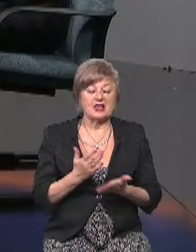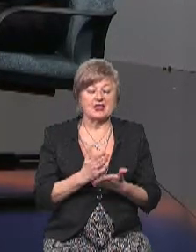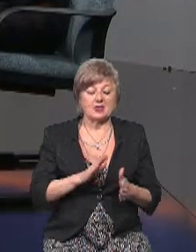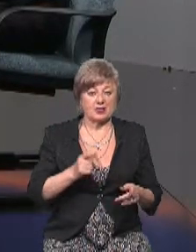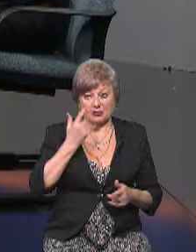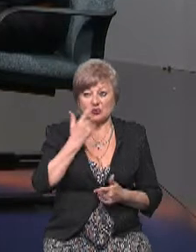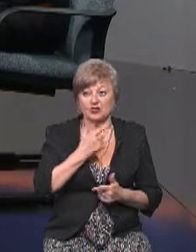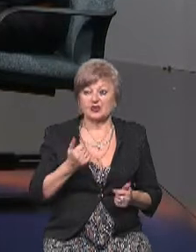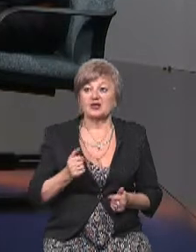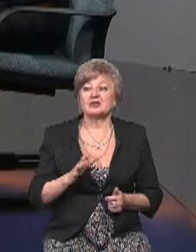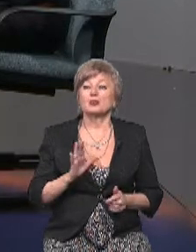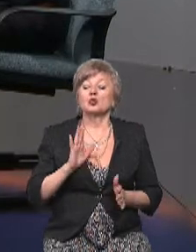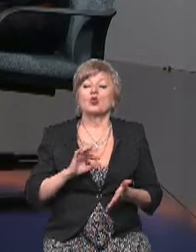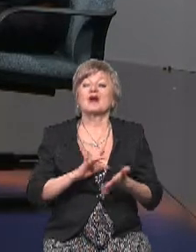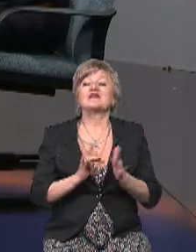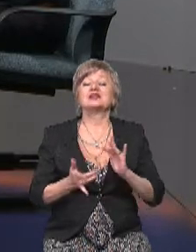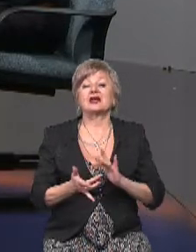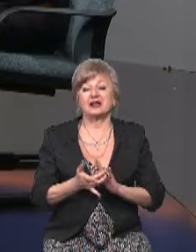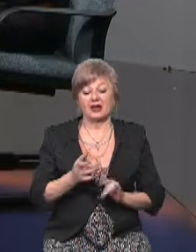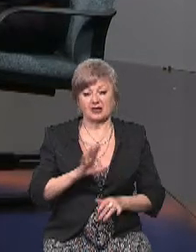Ця інформація була тільки в інтернеті. Да.